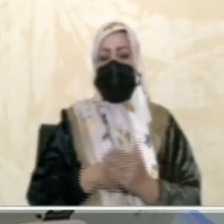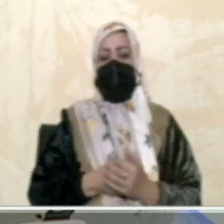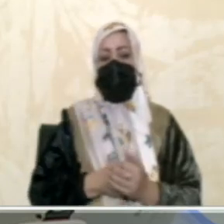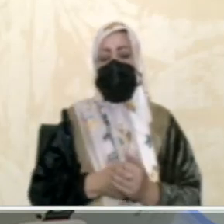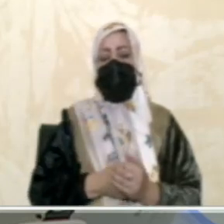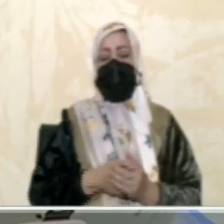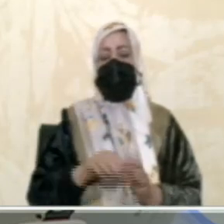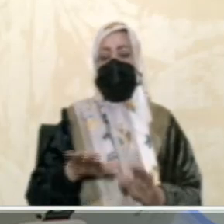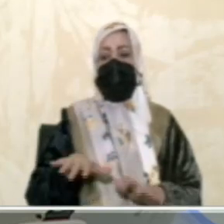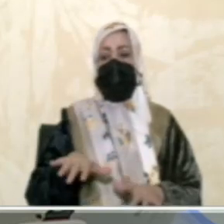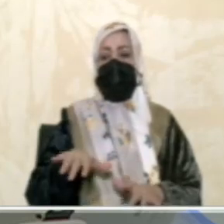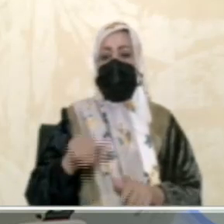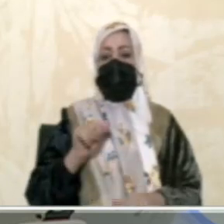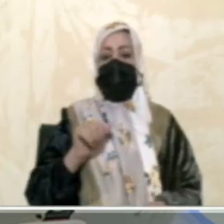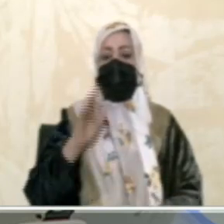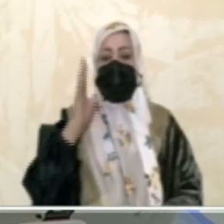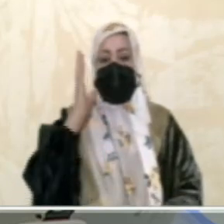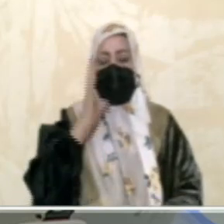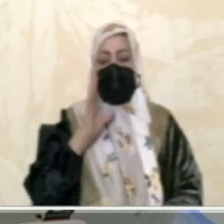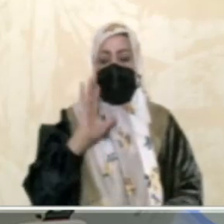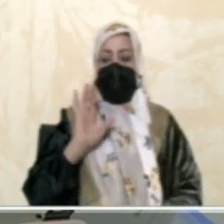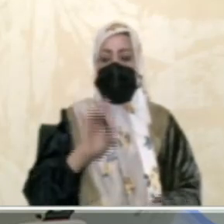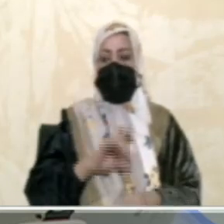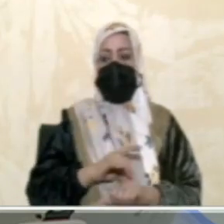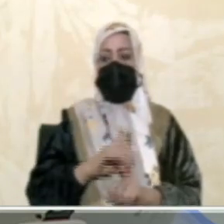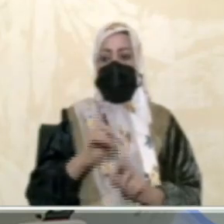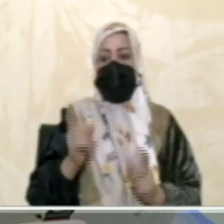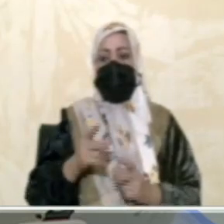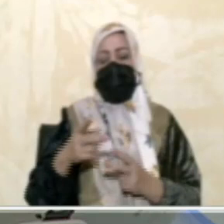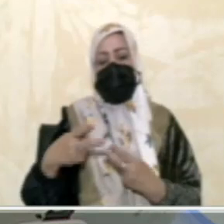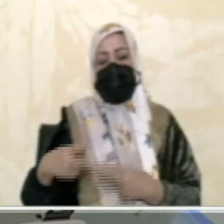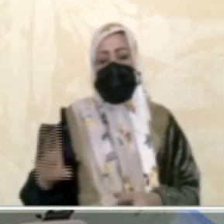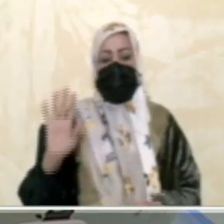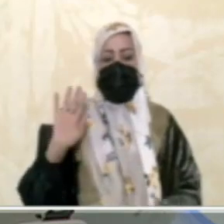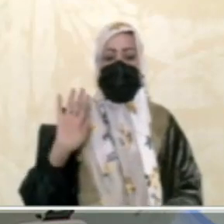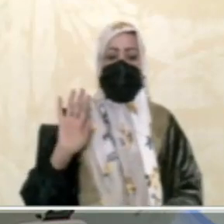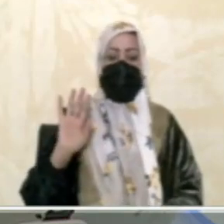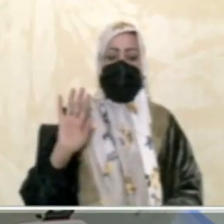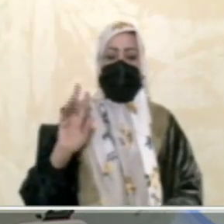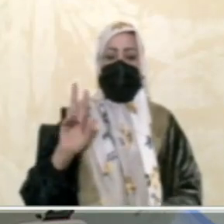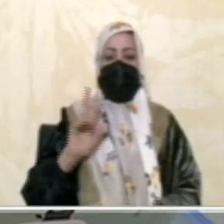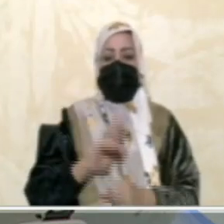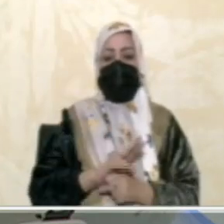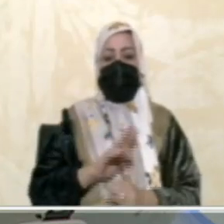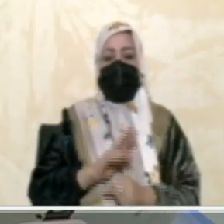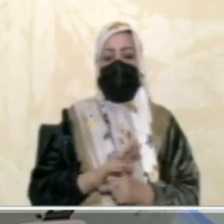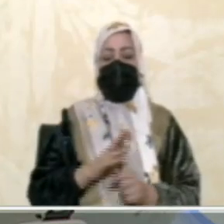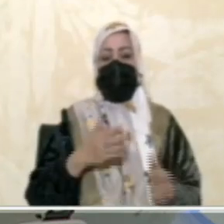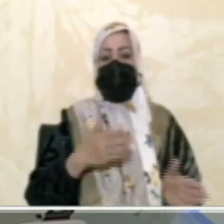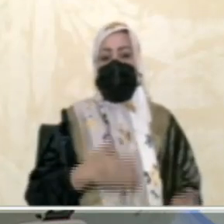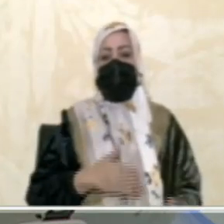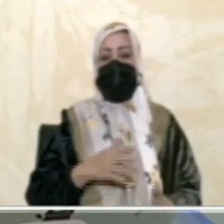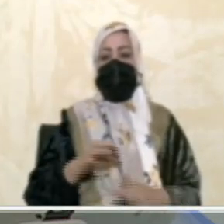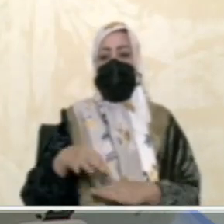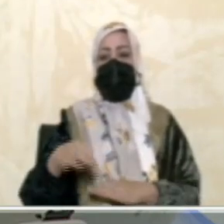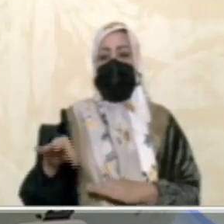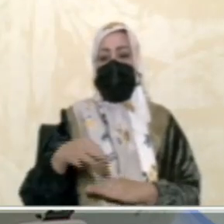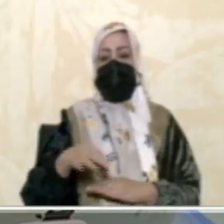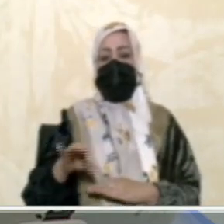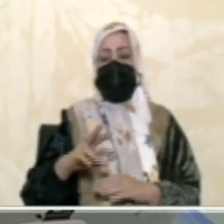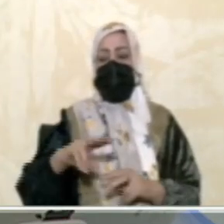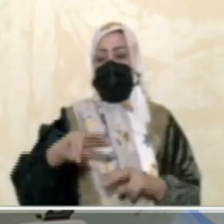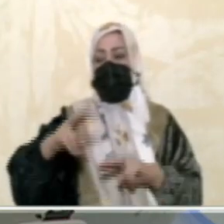فلا ننكر عليه لماذا لانها من مسائل الفروع التي اختلف فيها العلماء قديما